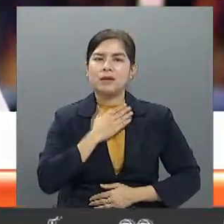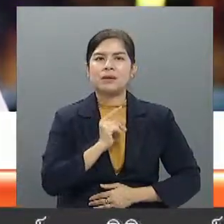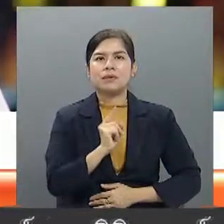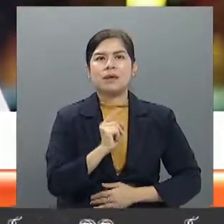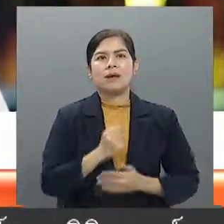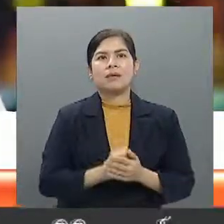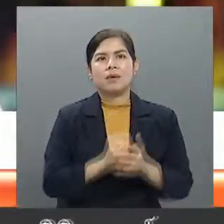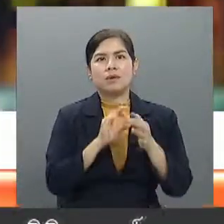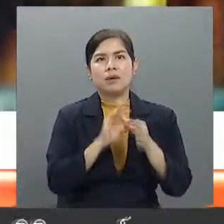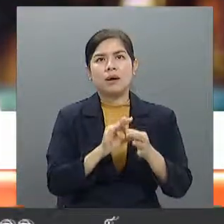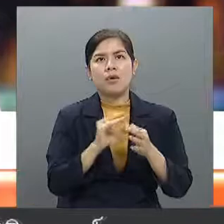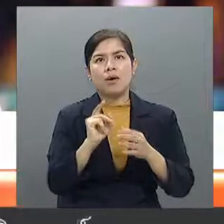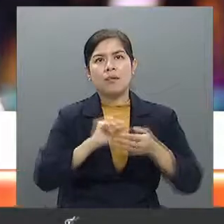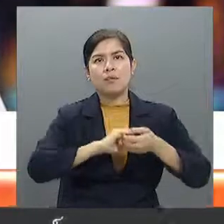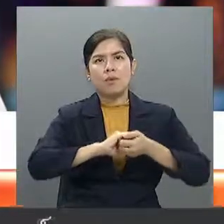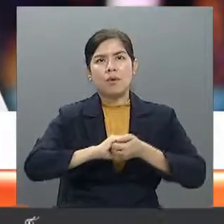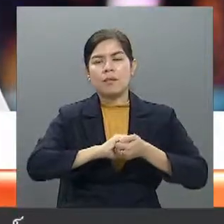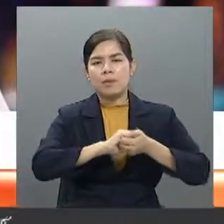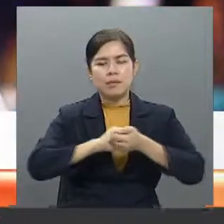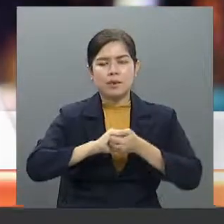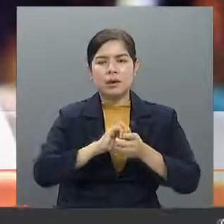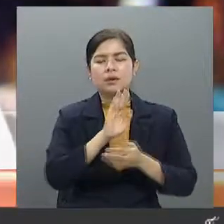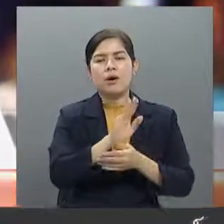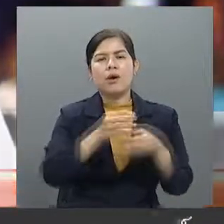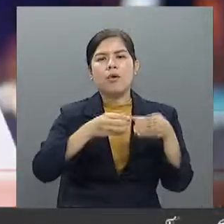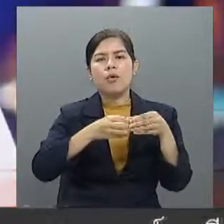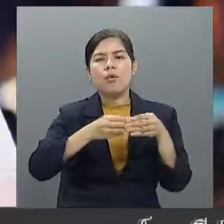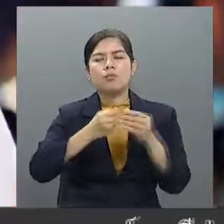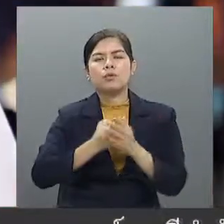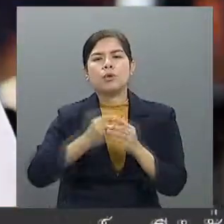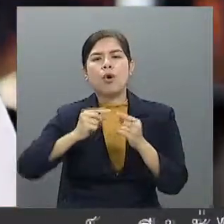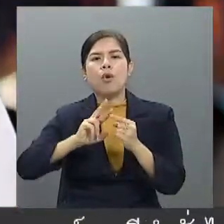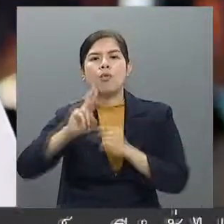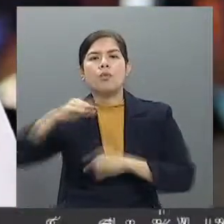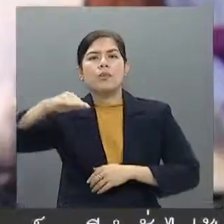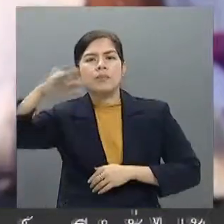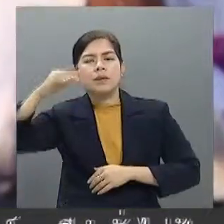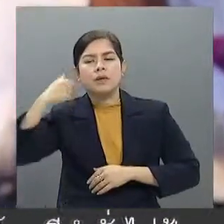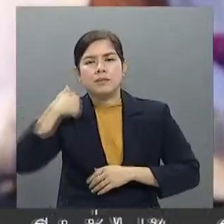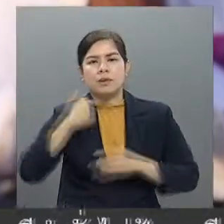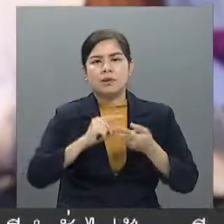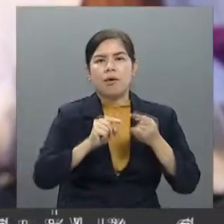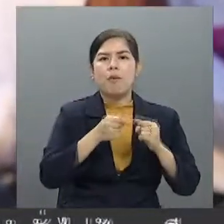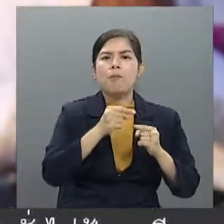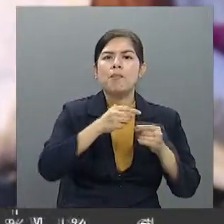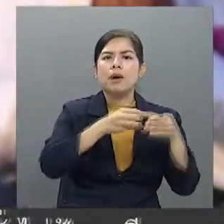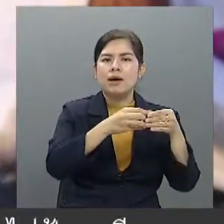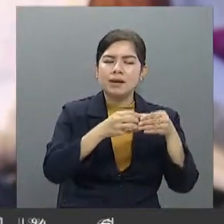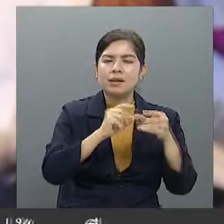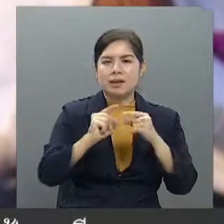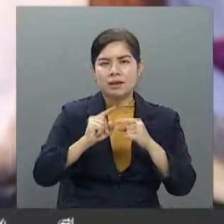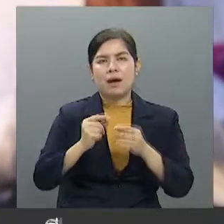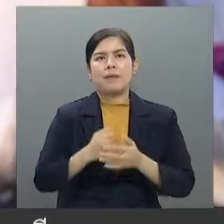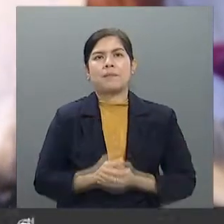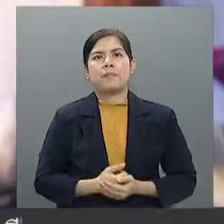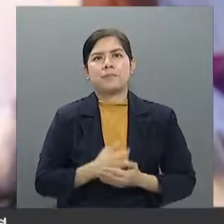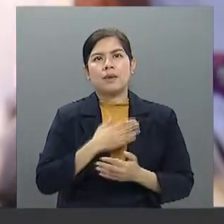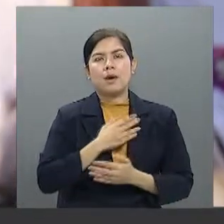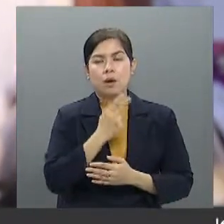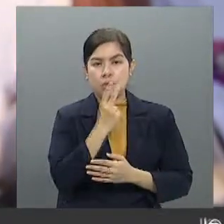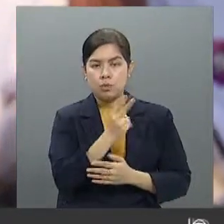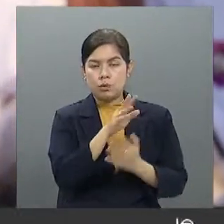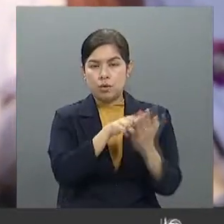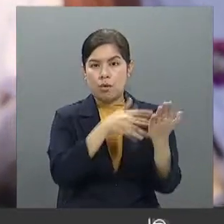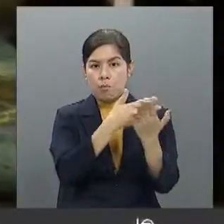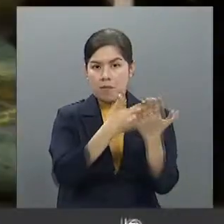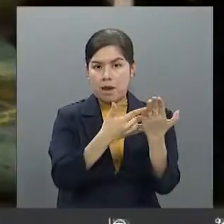พี่ๆเพื่อนๆล่ะค่ะแล้วก็รุ่นพี่ค่ะมาตรการก็ดีค่ะก็ท่านรักษา